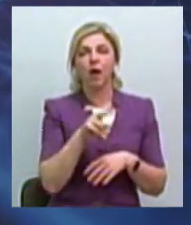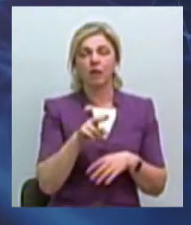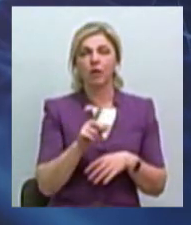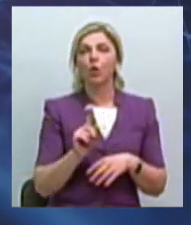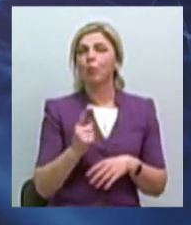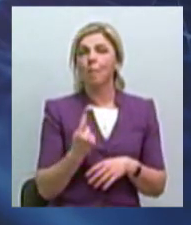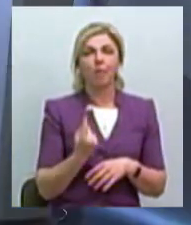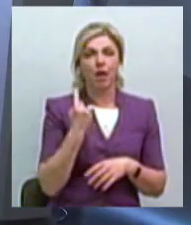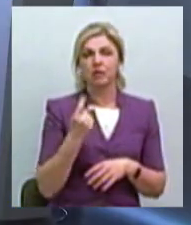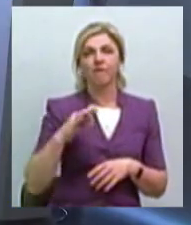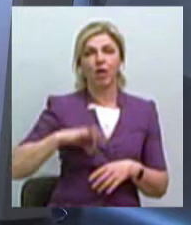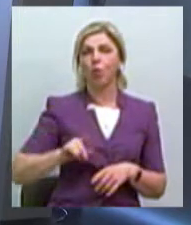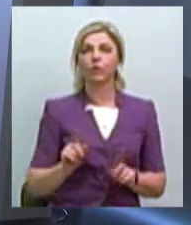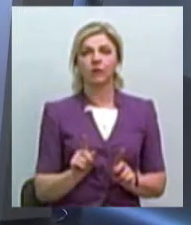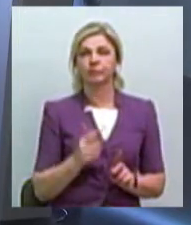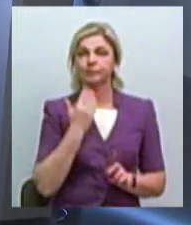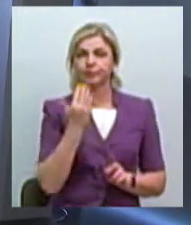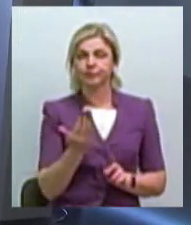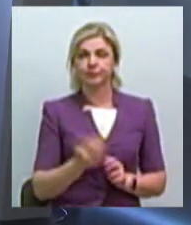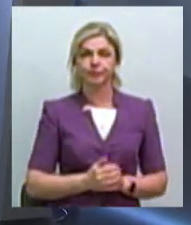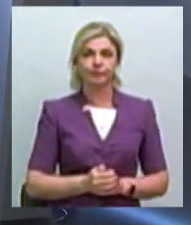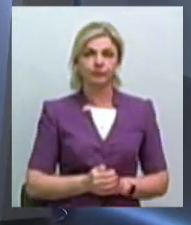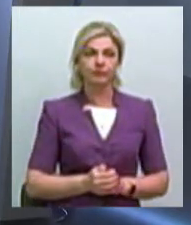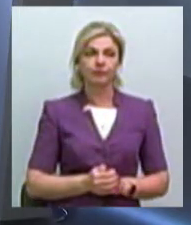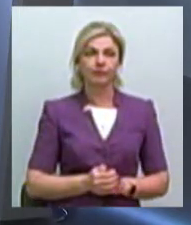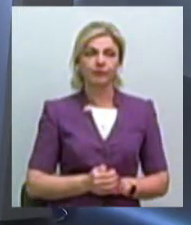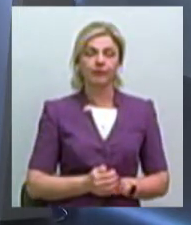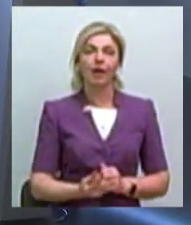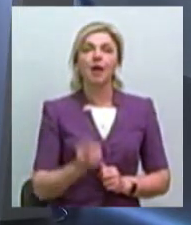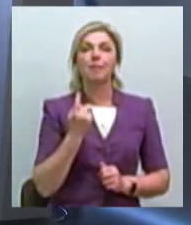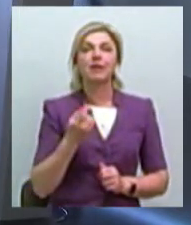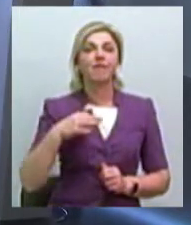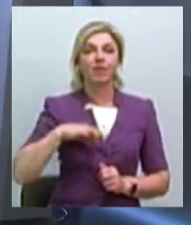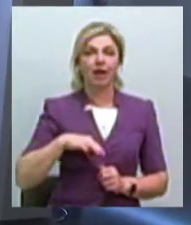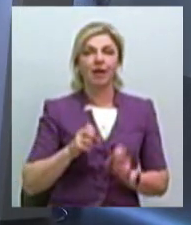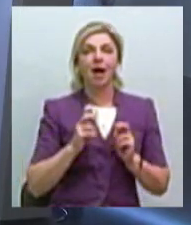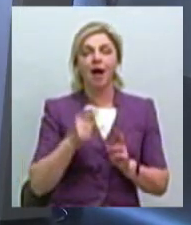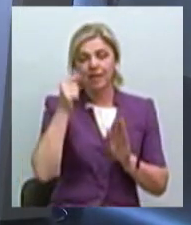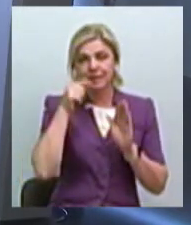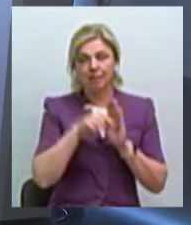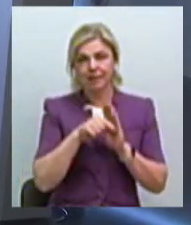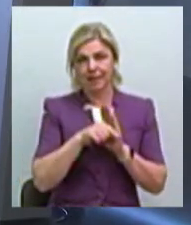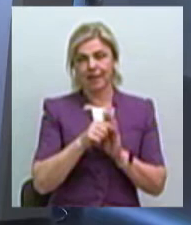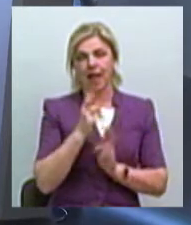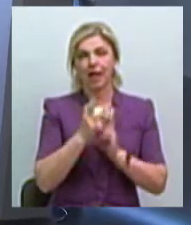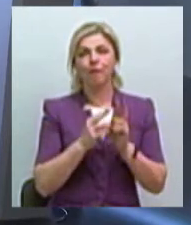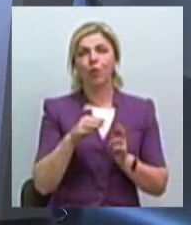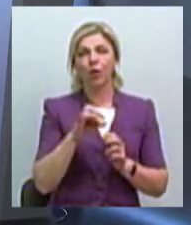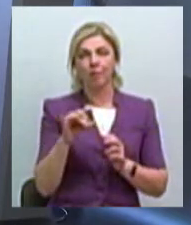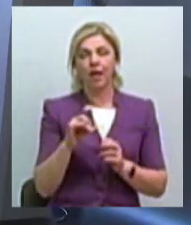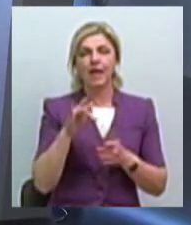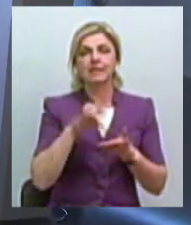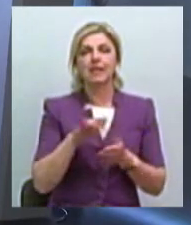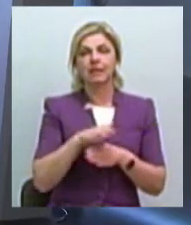найперша вигода? Ну, найперша вигода – це, як і сам сенс реформи децентралізації, це наближення і